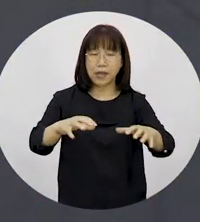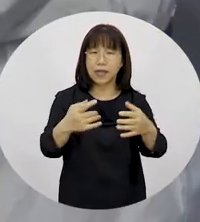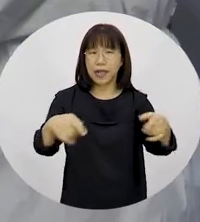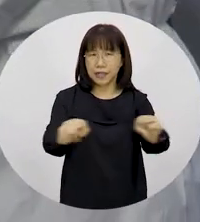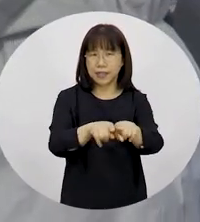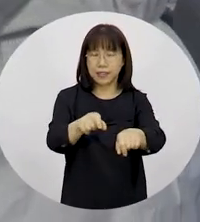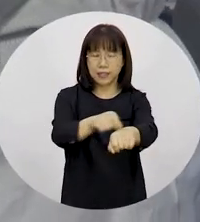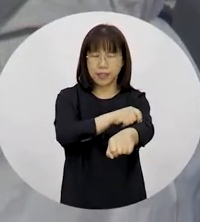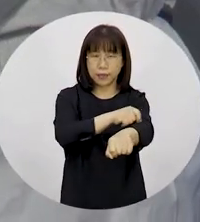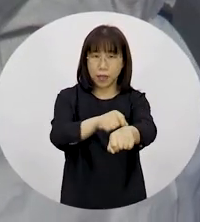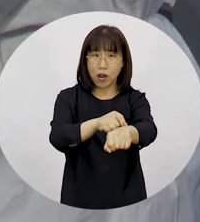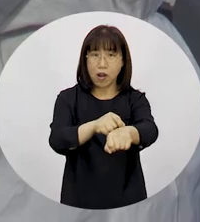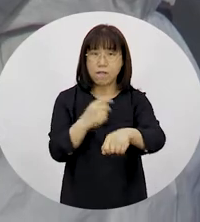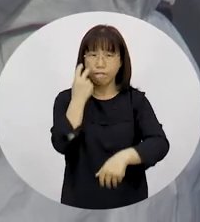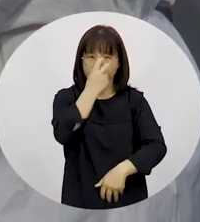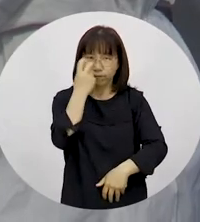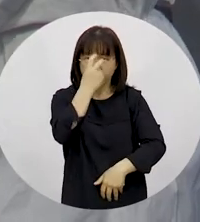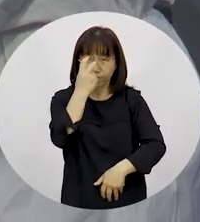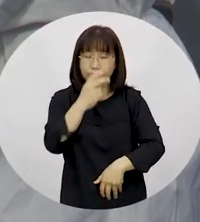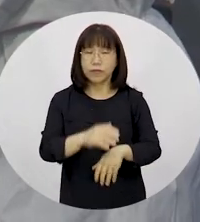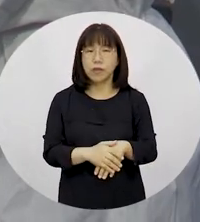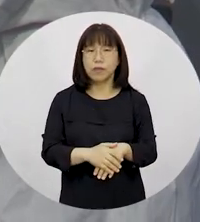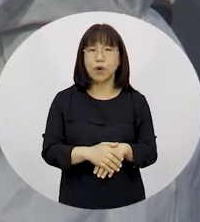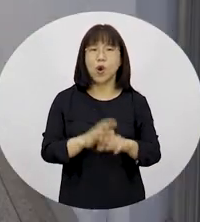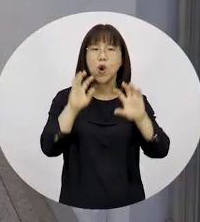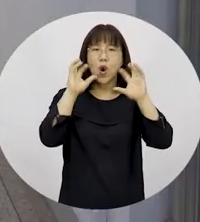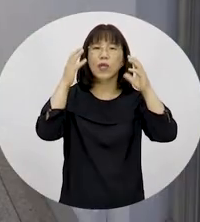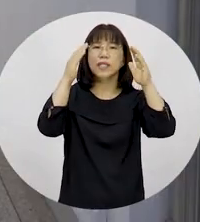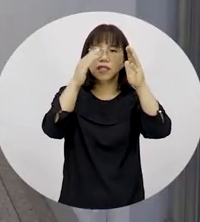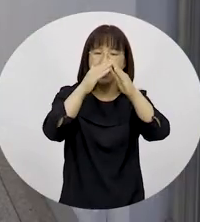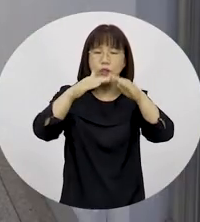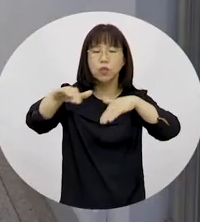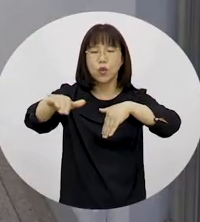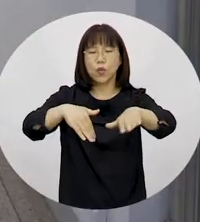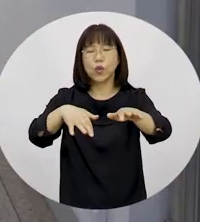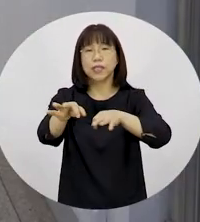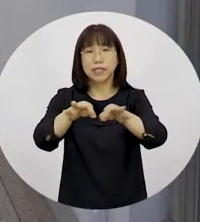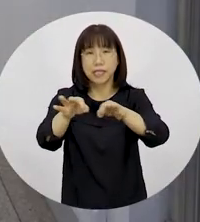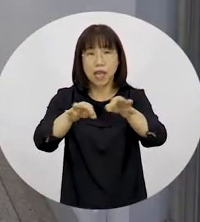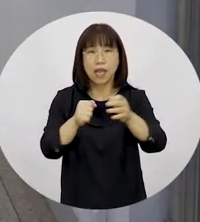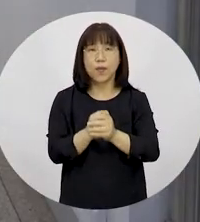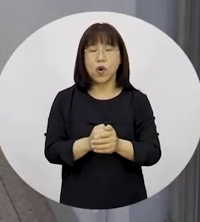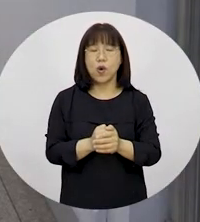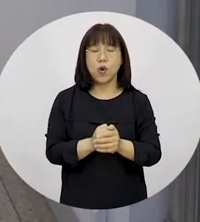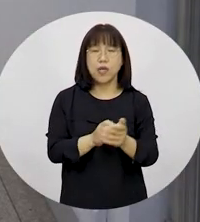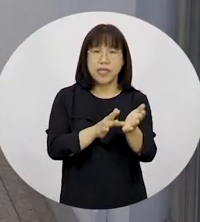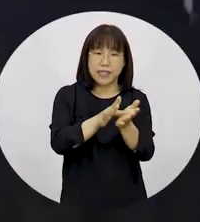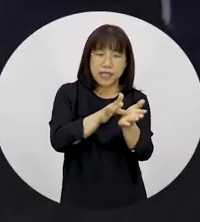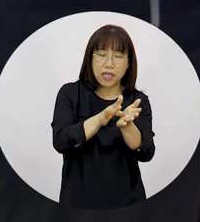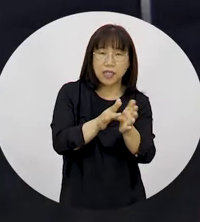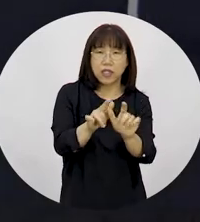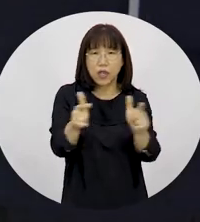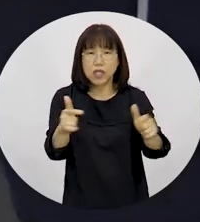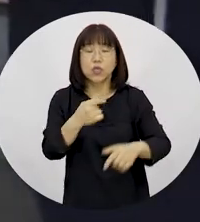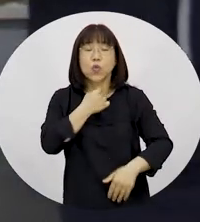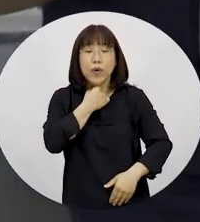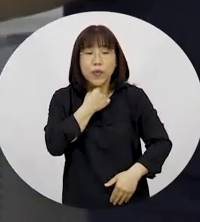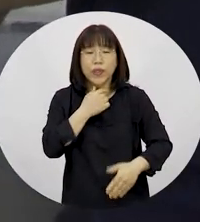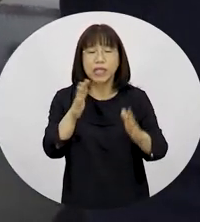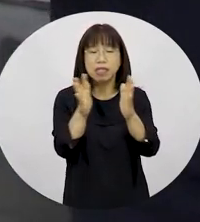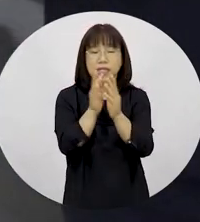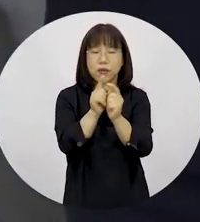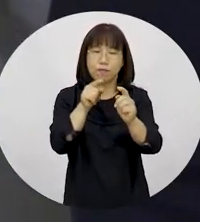특별 방역 딴 을 긴급 구성의 어린이집과 골목 시장 다중이용시설 그리고 방역소독 을 원하는